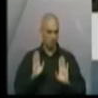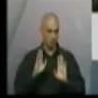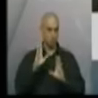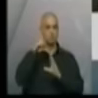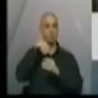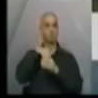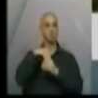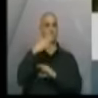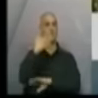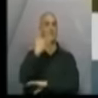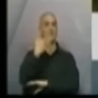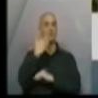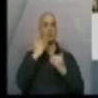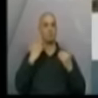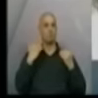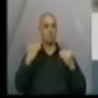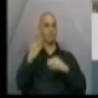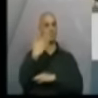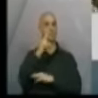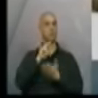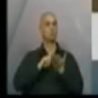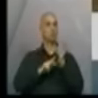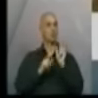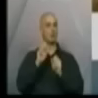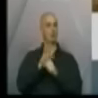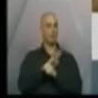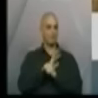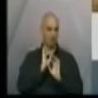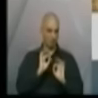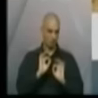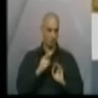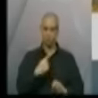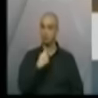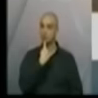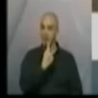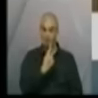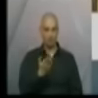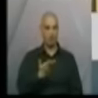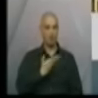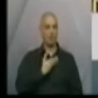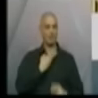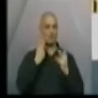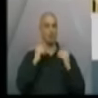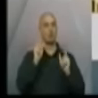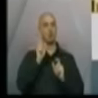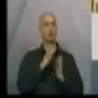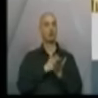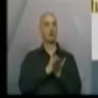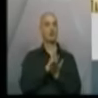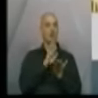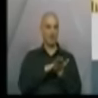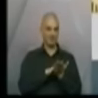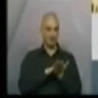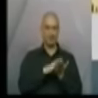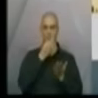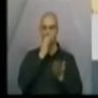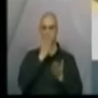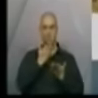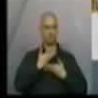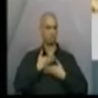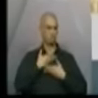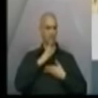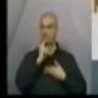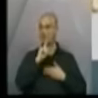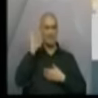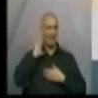במסגרת של מדינה מודרנית מדינה של זכויות אדם מלאות זאת אומרת לקבל מעמד של תושב קבע רשאי לעשות זאת כמובן אם